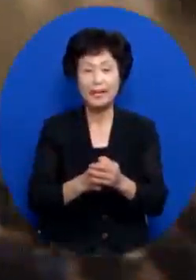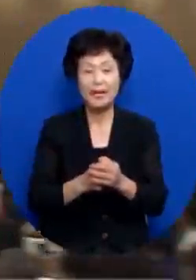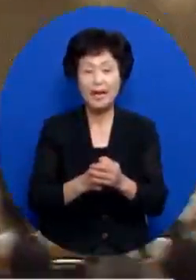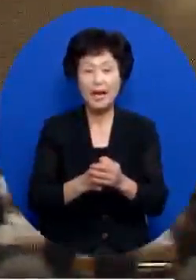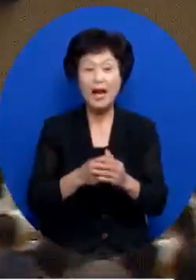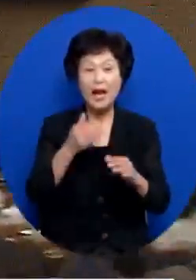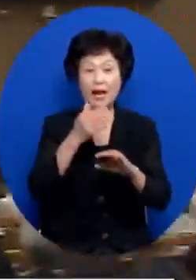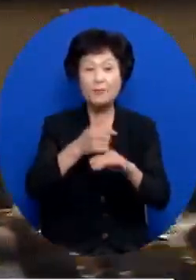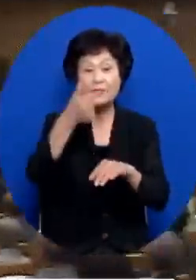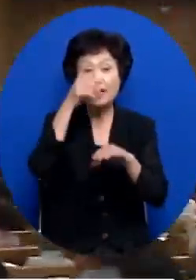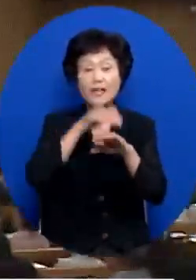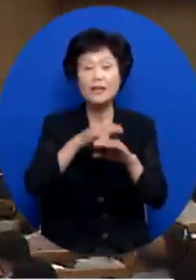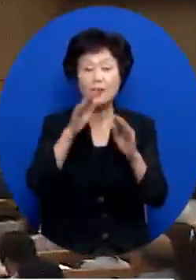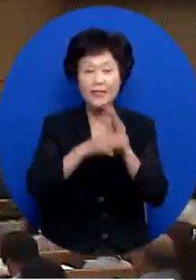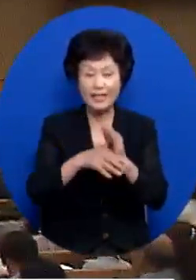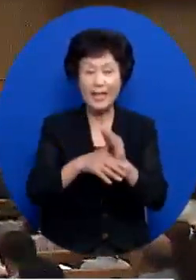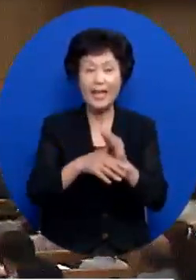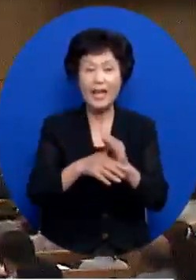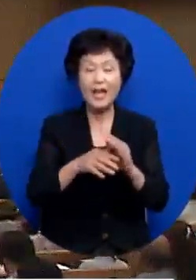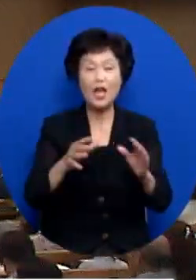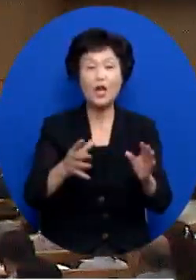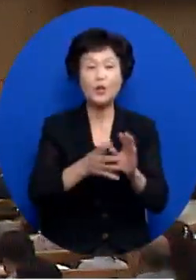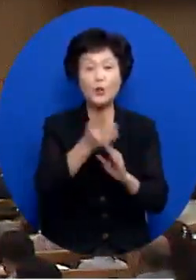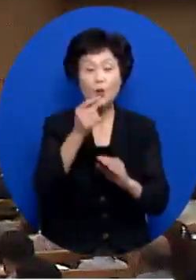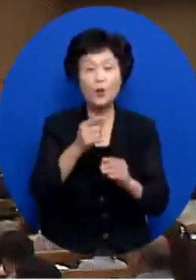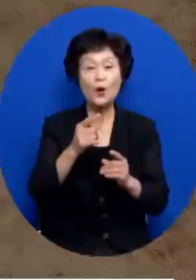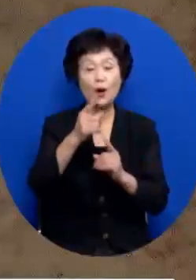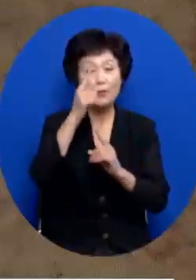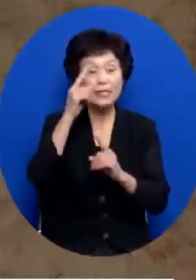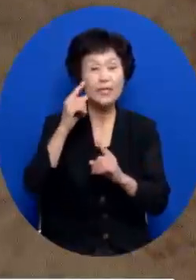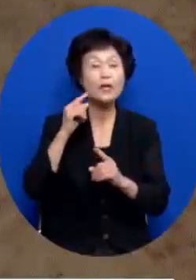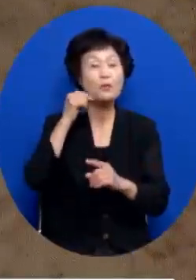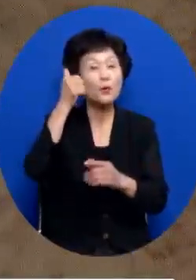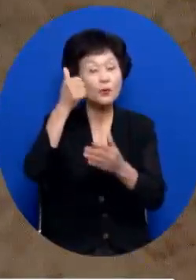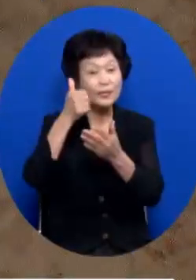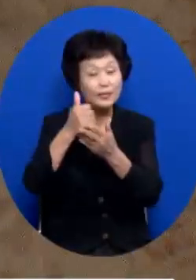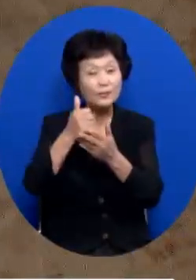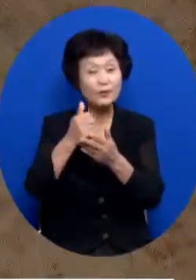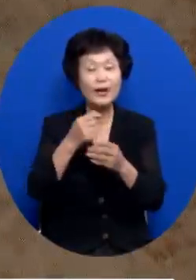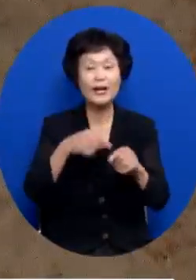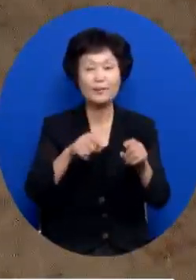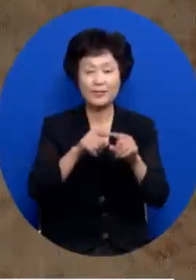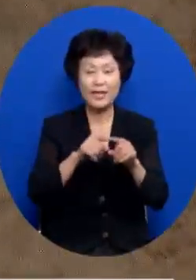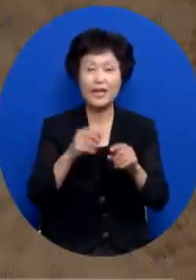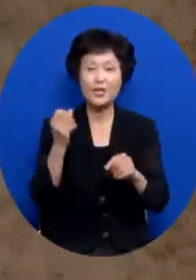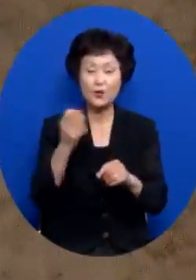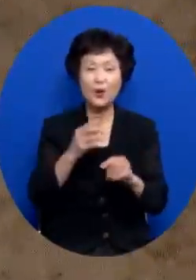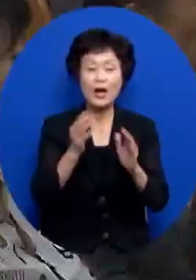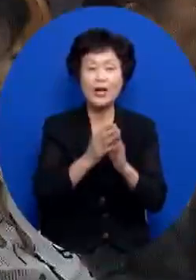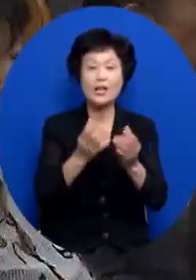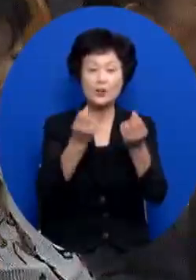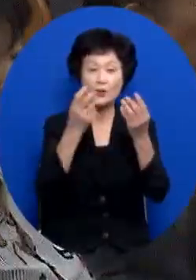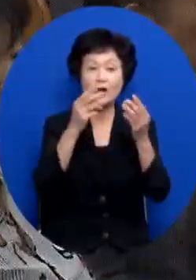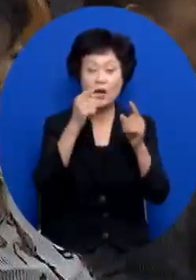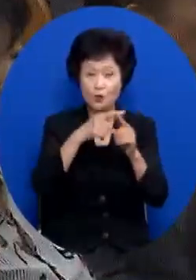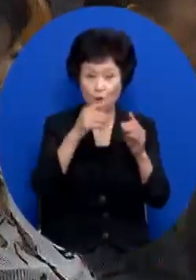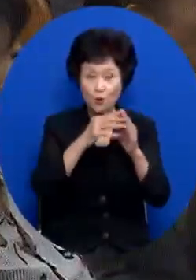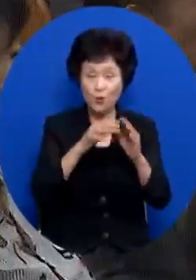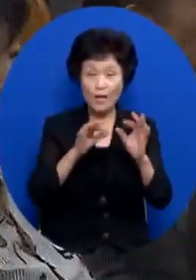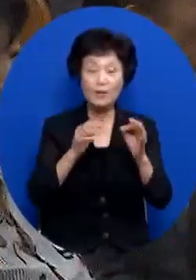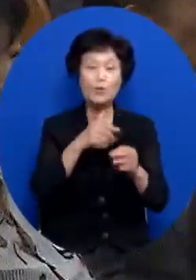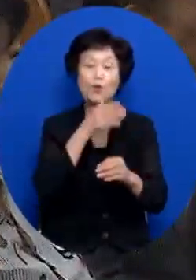명성교회는 감사 예배에 대한예수교장로회 통합 이순창 총회장과 이성희 증경총회장, 할렐루야교회